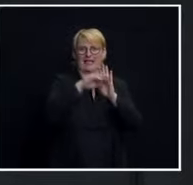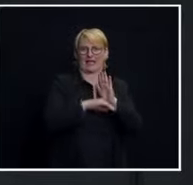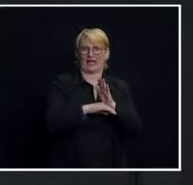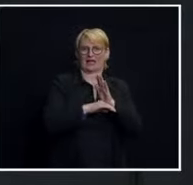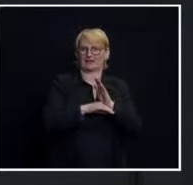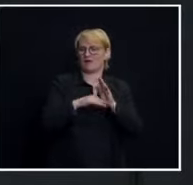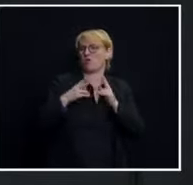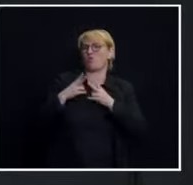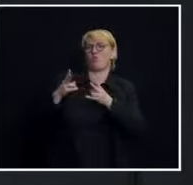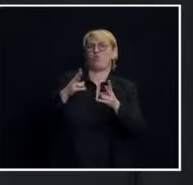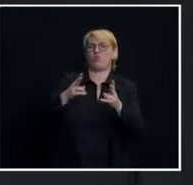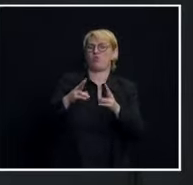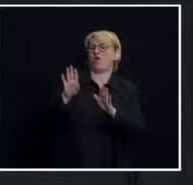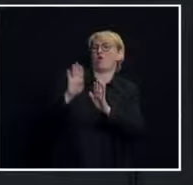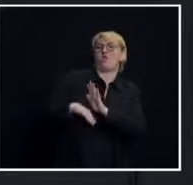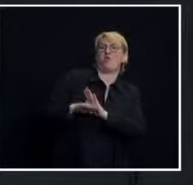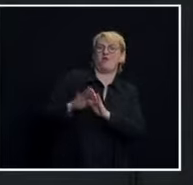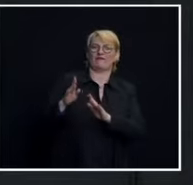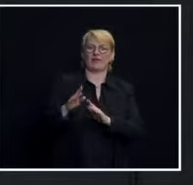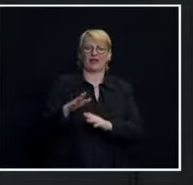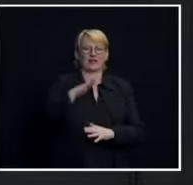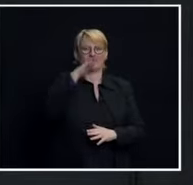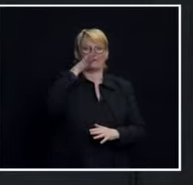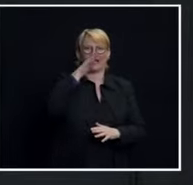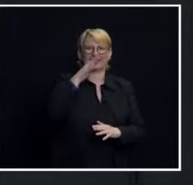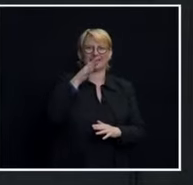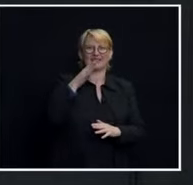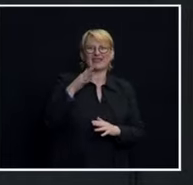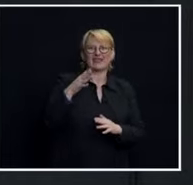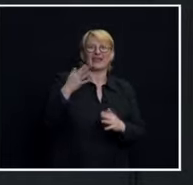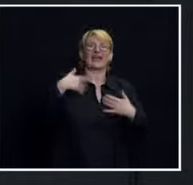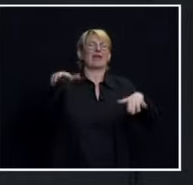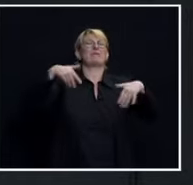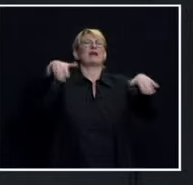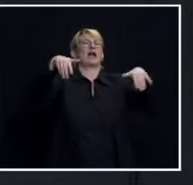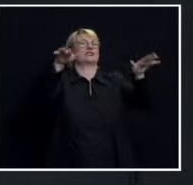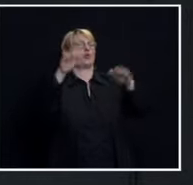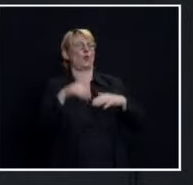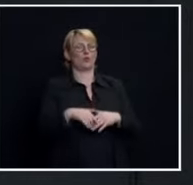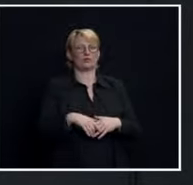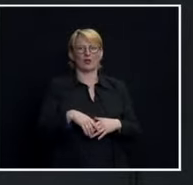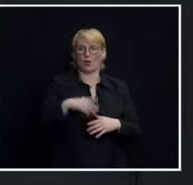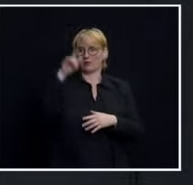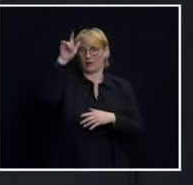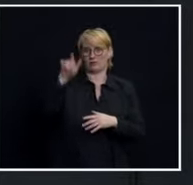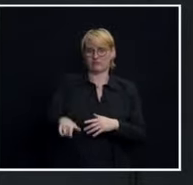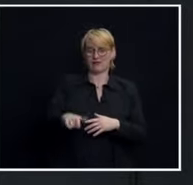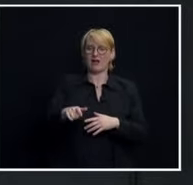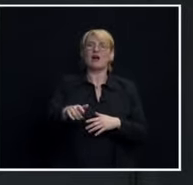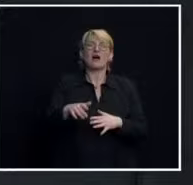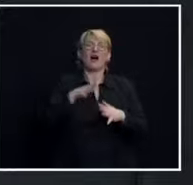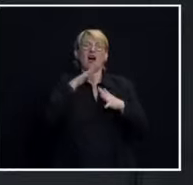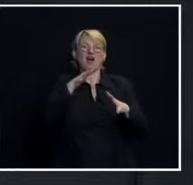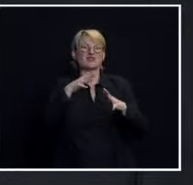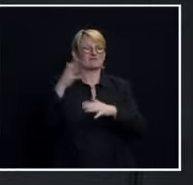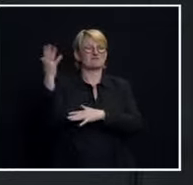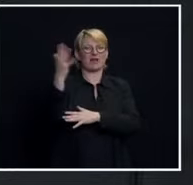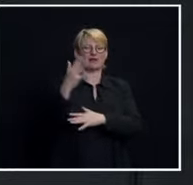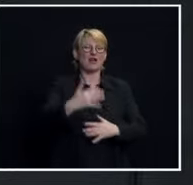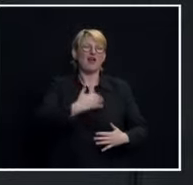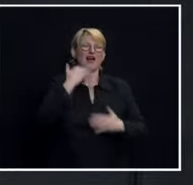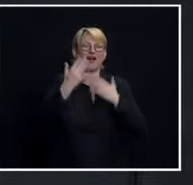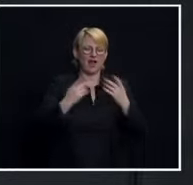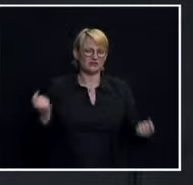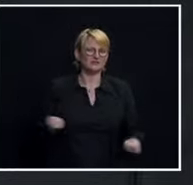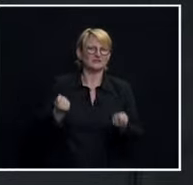wenn Rechtsextremisten von Remigration faseln oder wenn Hassprediger versuchen, in den sozialen Medien